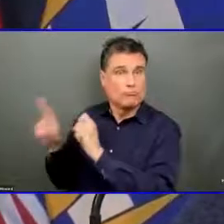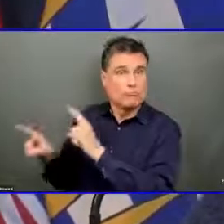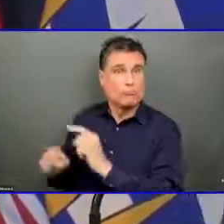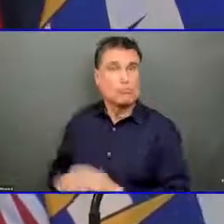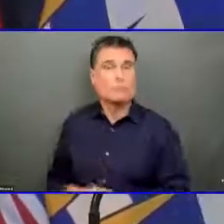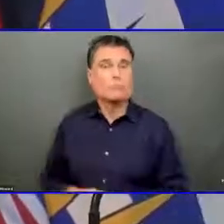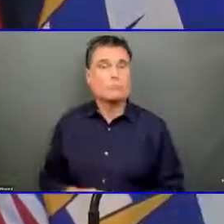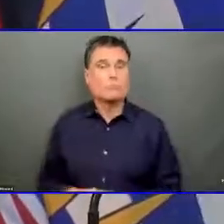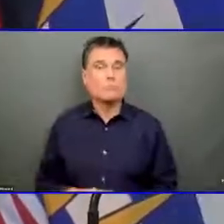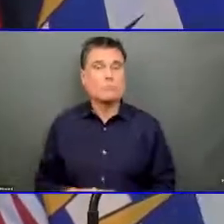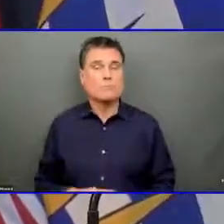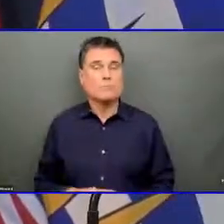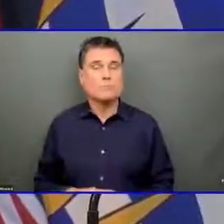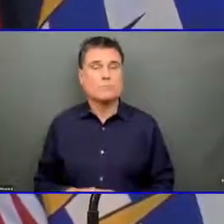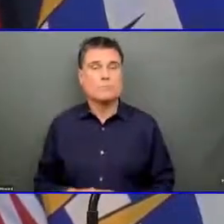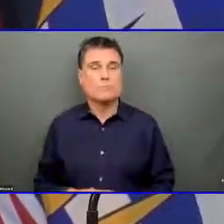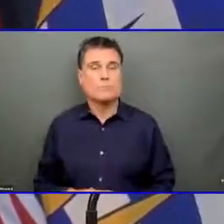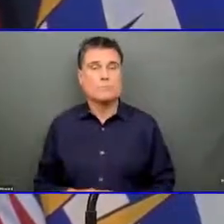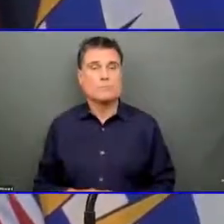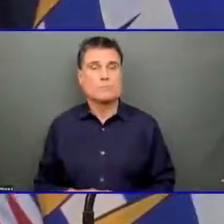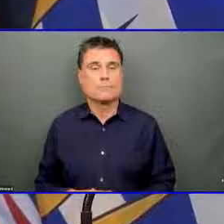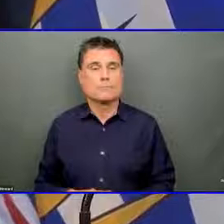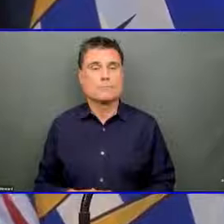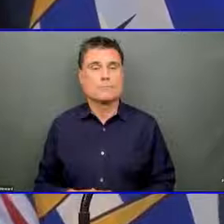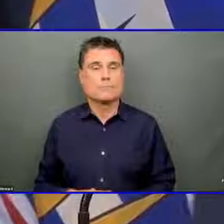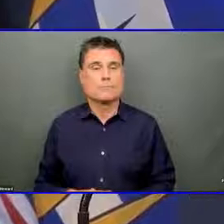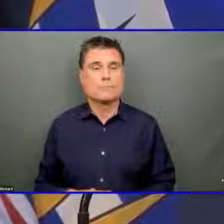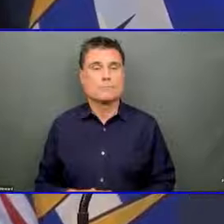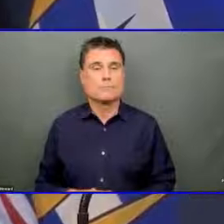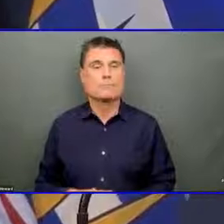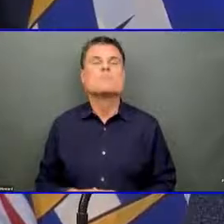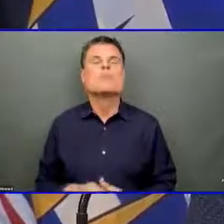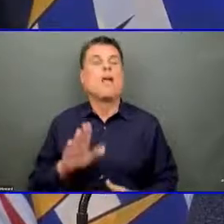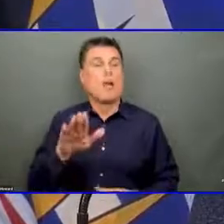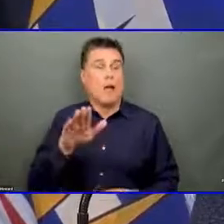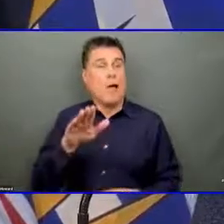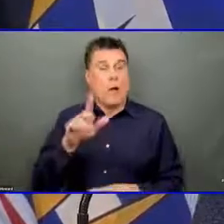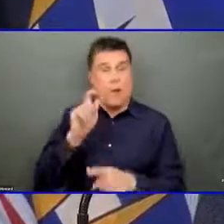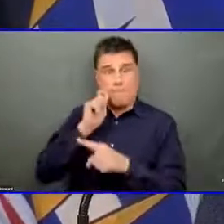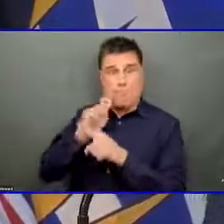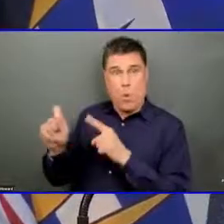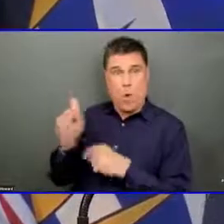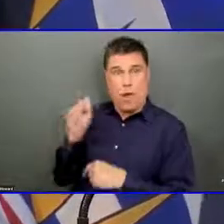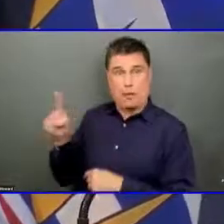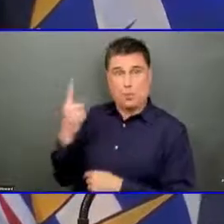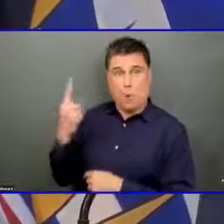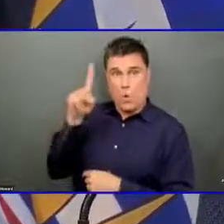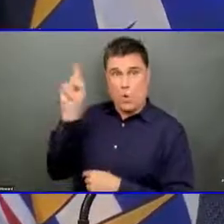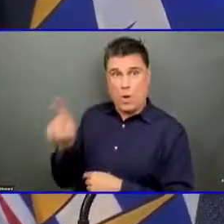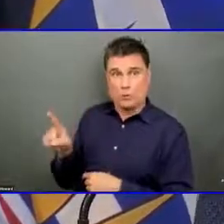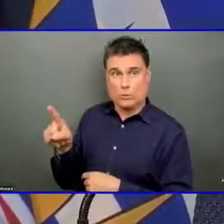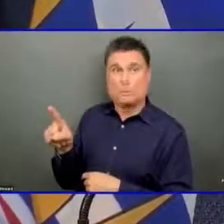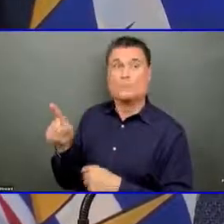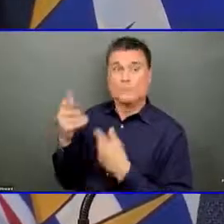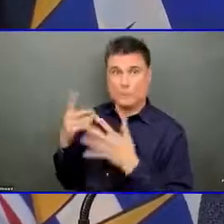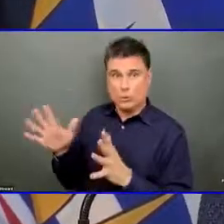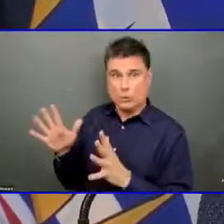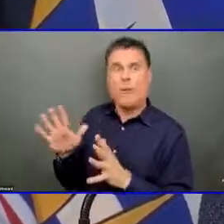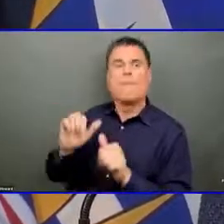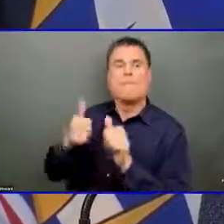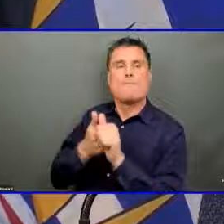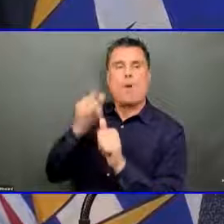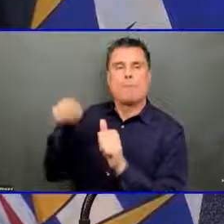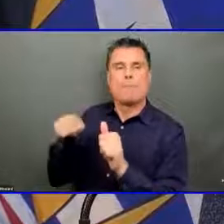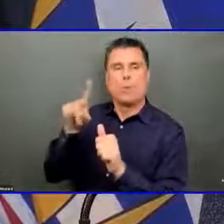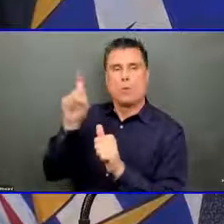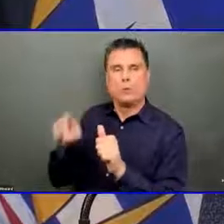Thank you, Minister. As a reminder to everybody on the phone line, please press *1 to enter the queue. You're limited to one question and one follow-up. I would also ask that you